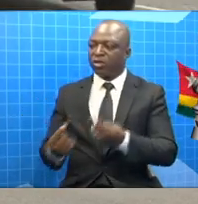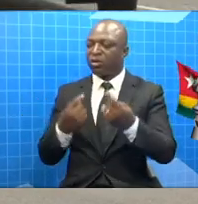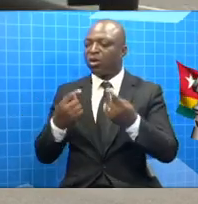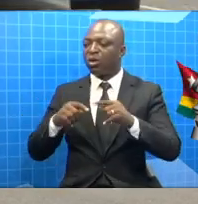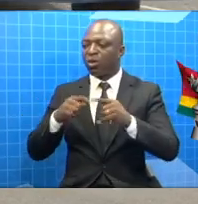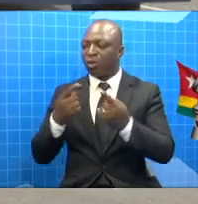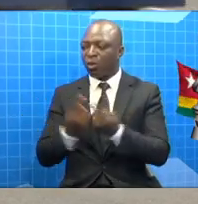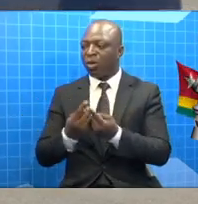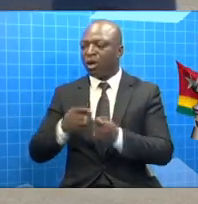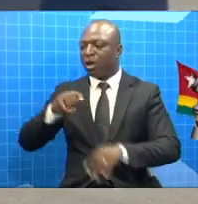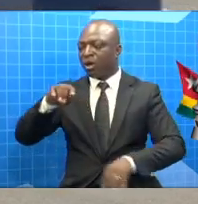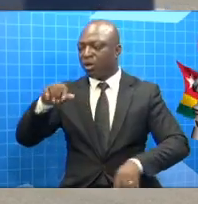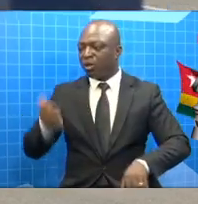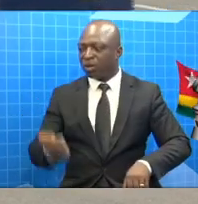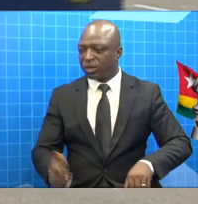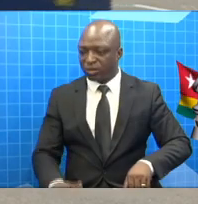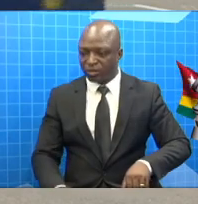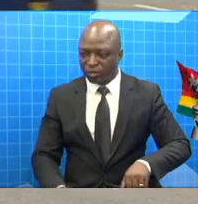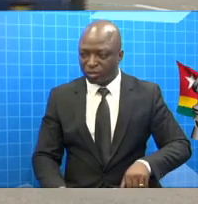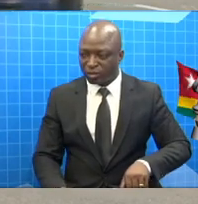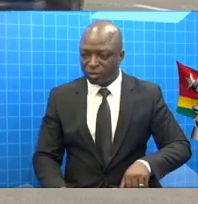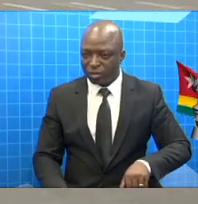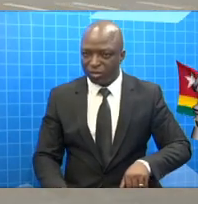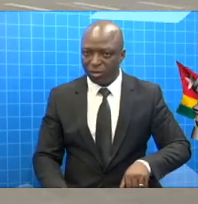entre autres.